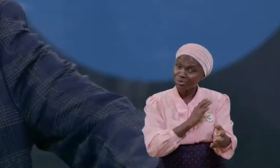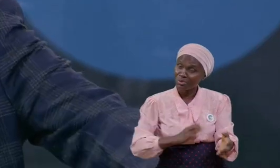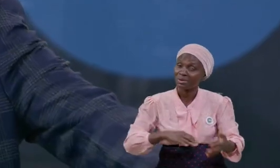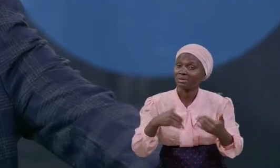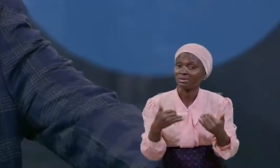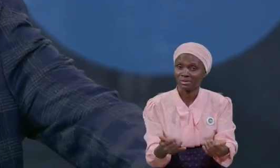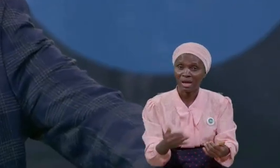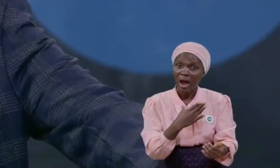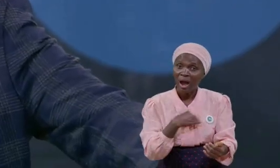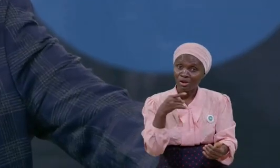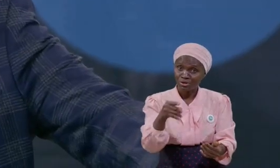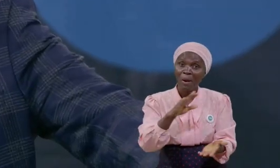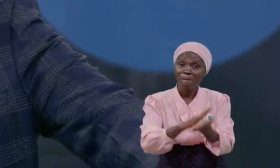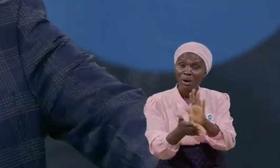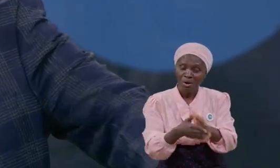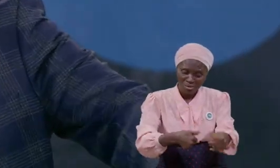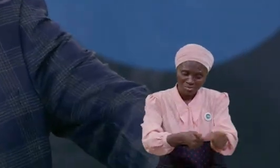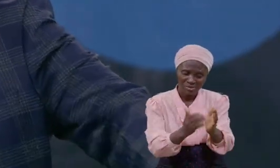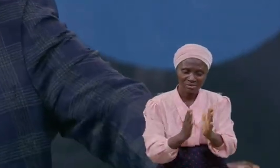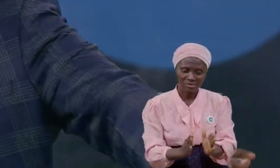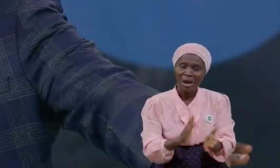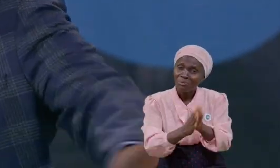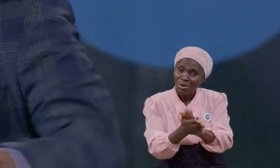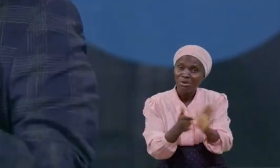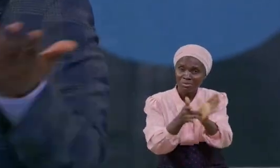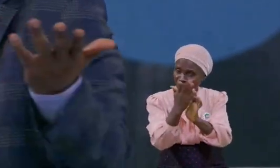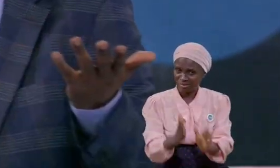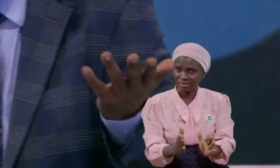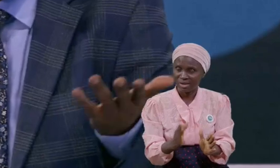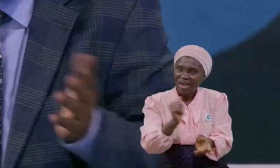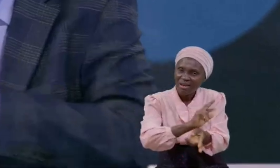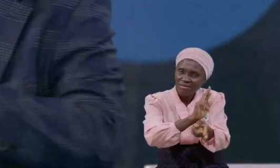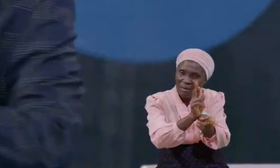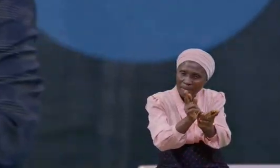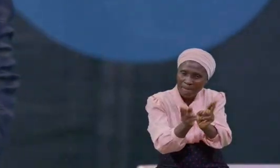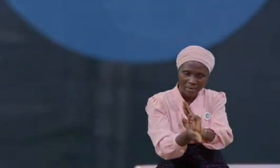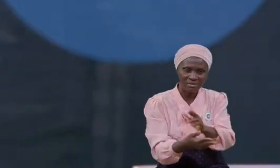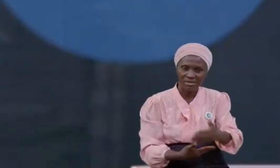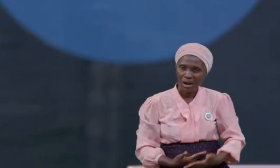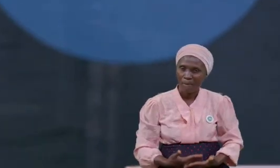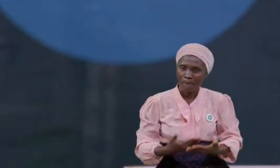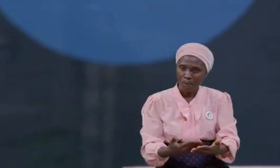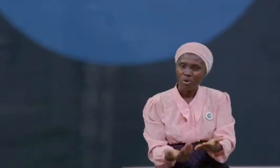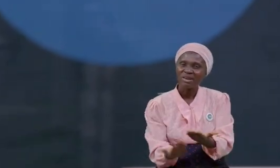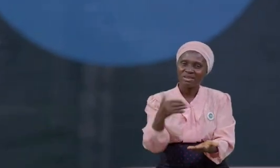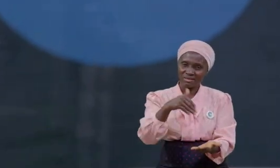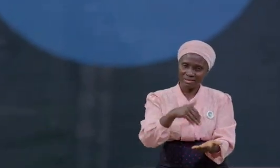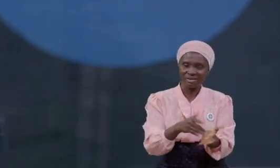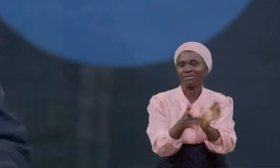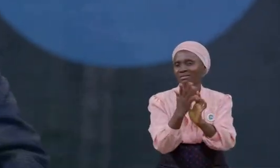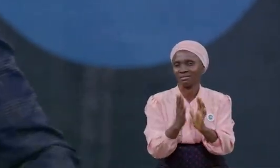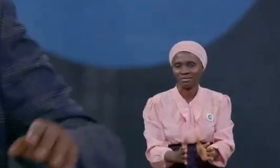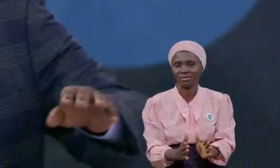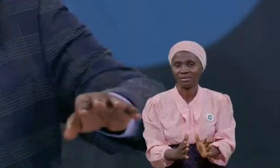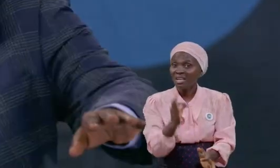devenir chrétien maintenant, né de nouveau, si tu ne le fais pas maintenant, la moisson va